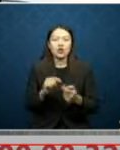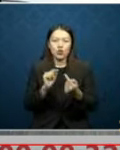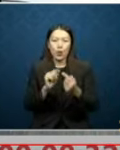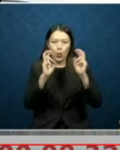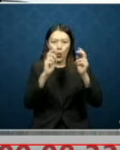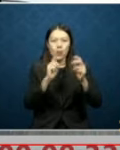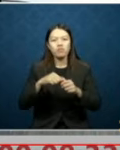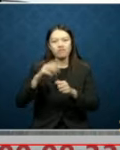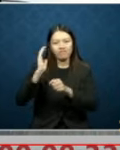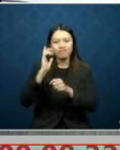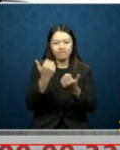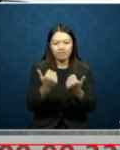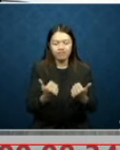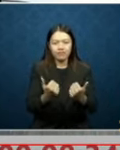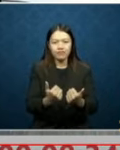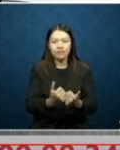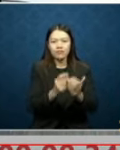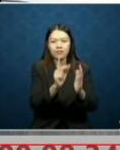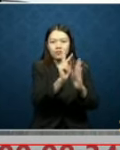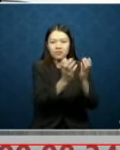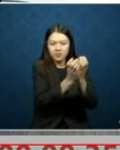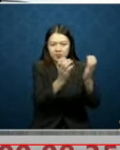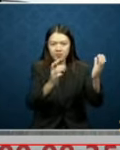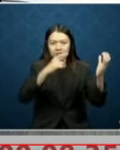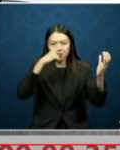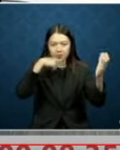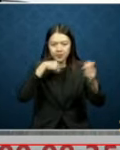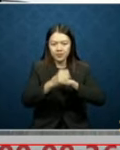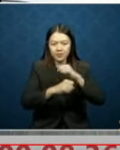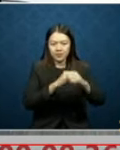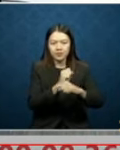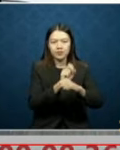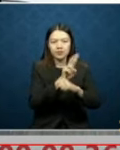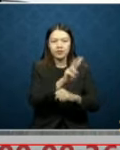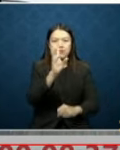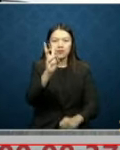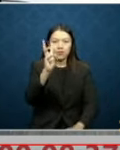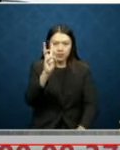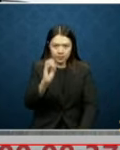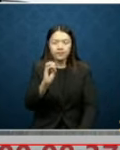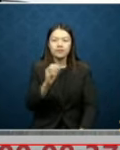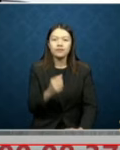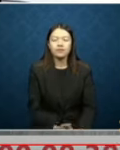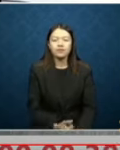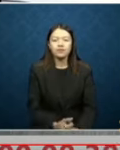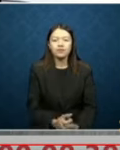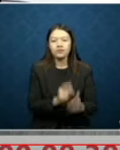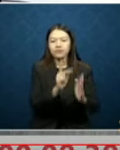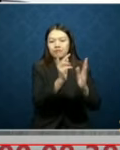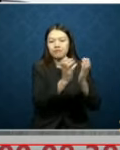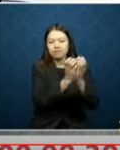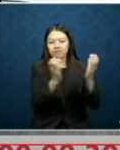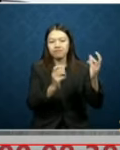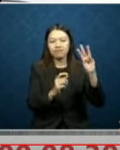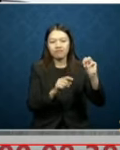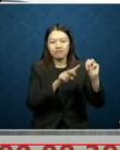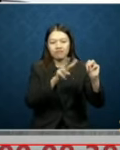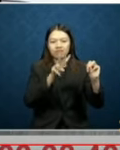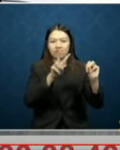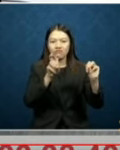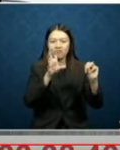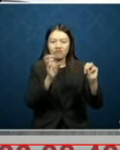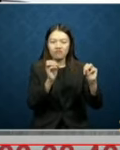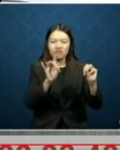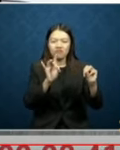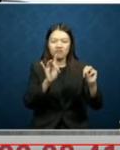ครับตามรัฐธรรมนูญแห่งราชอาณาจักรไทยพุทธศักราช2560รัฐธรรมนูญมาตรา258ข.ไก่ด้